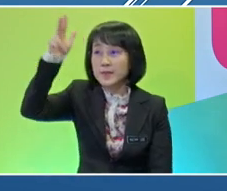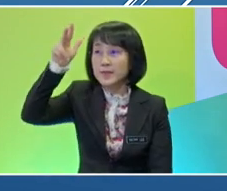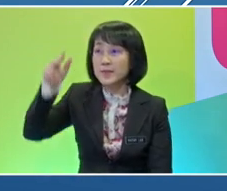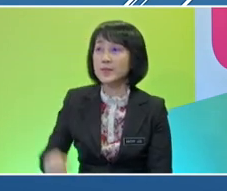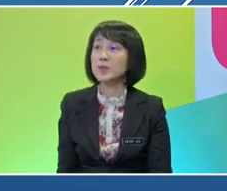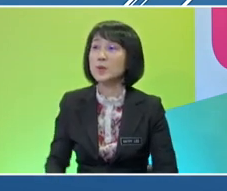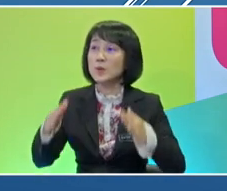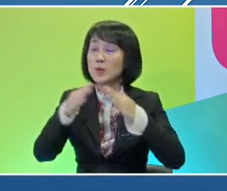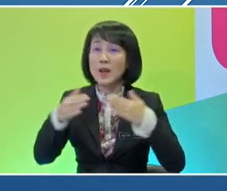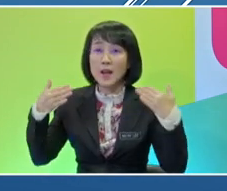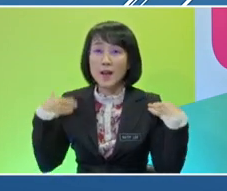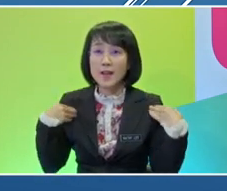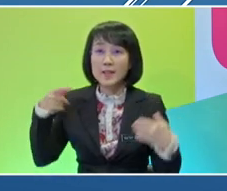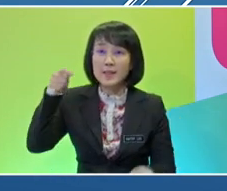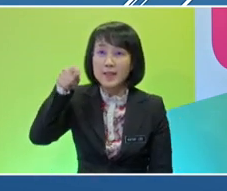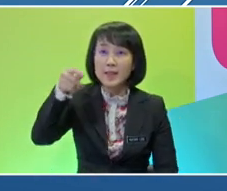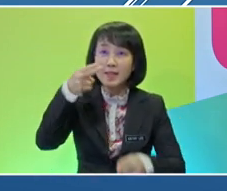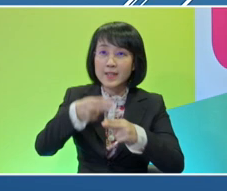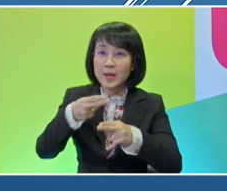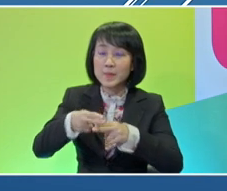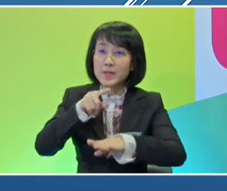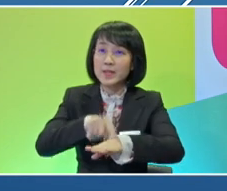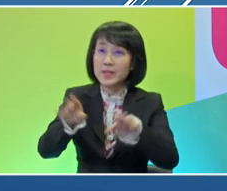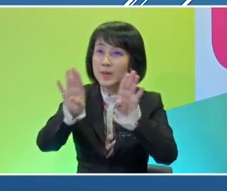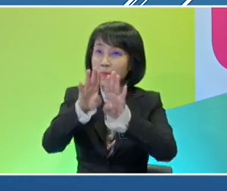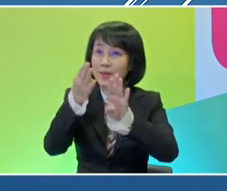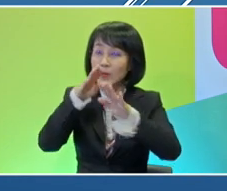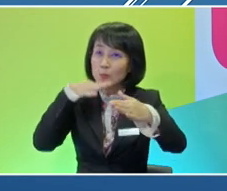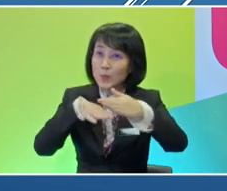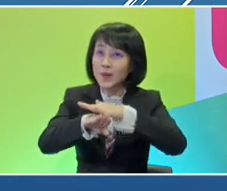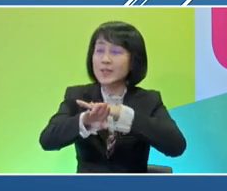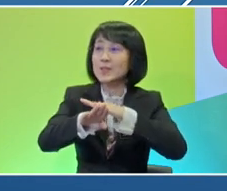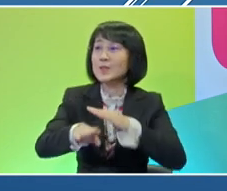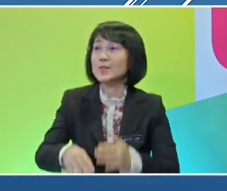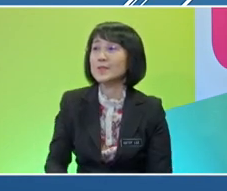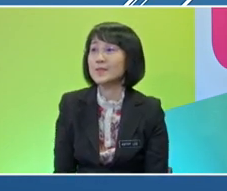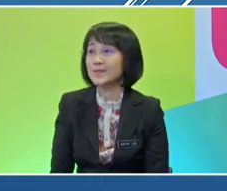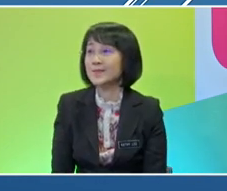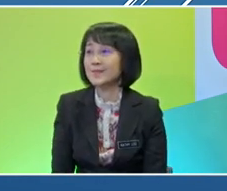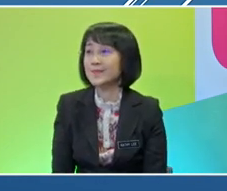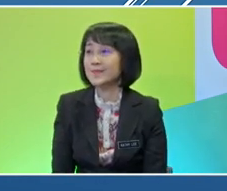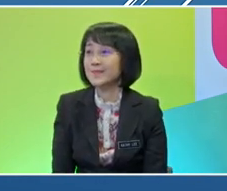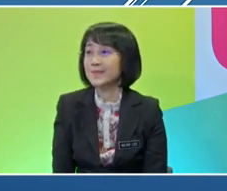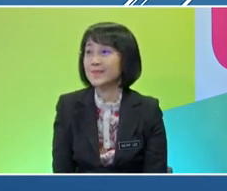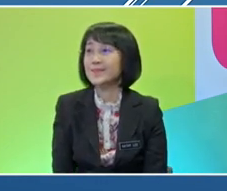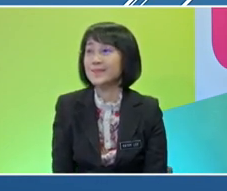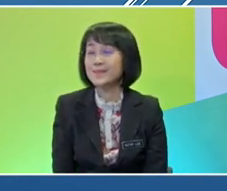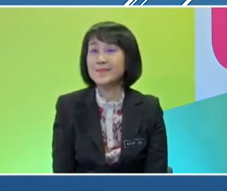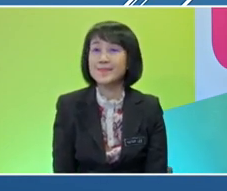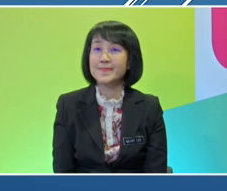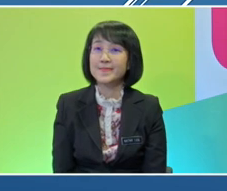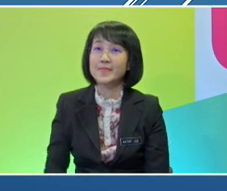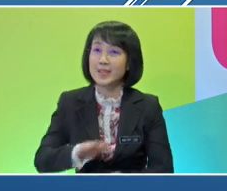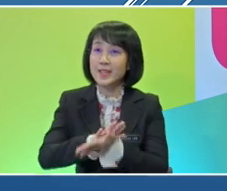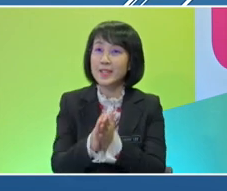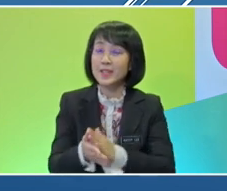ada tanduk dekat pintu masuk oh mungkin mereka tuh dia sendiri buat kediaman dia jadi kediaman resmi lah